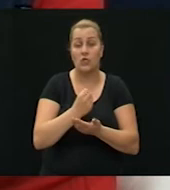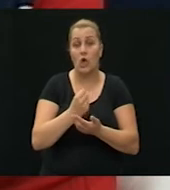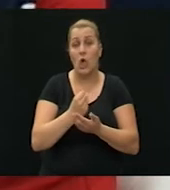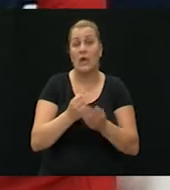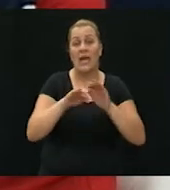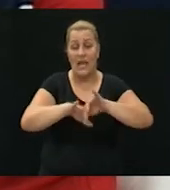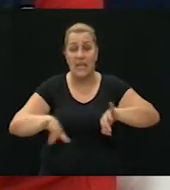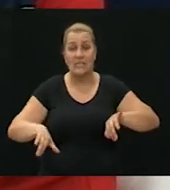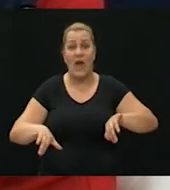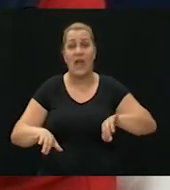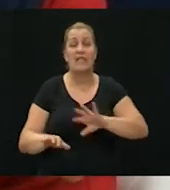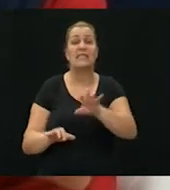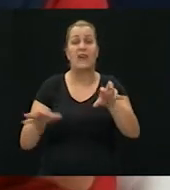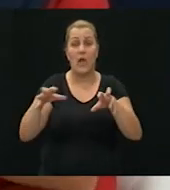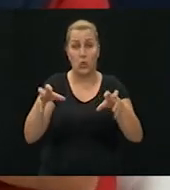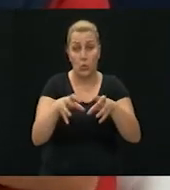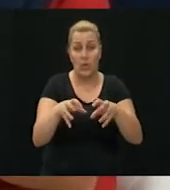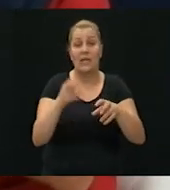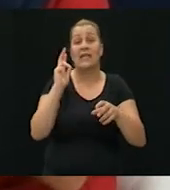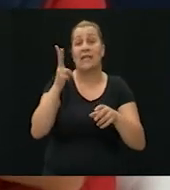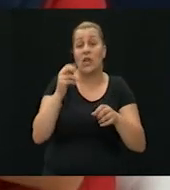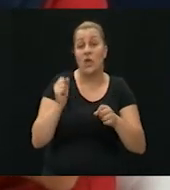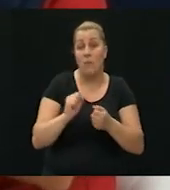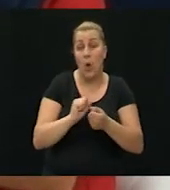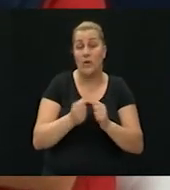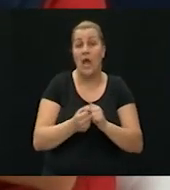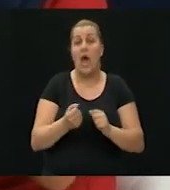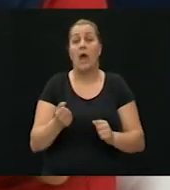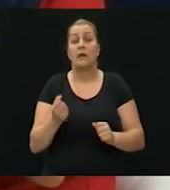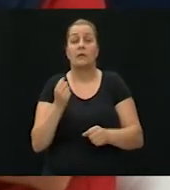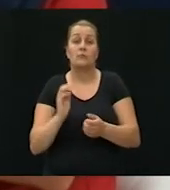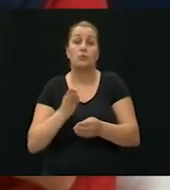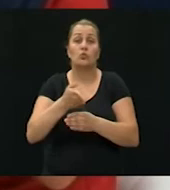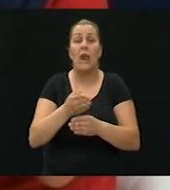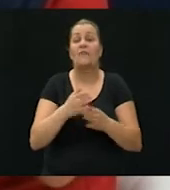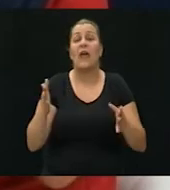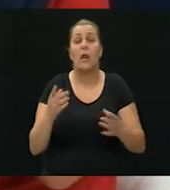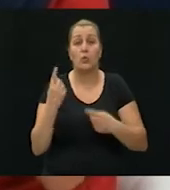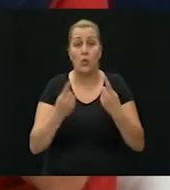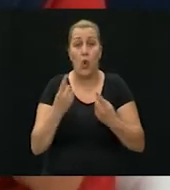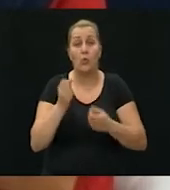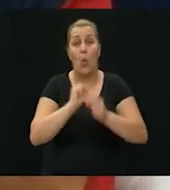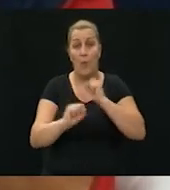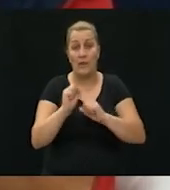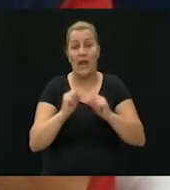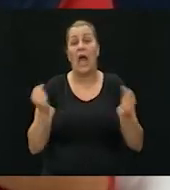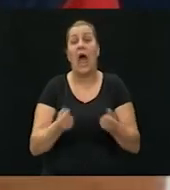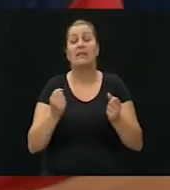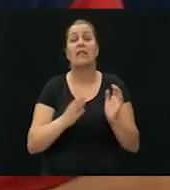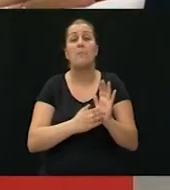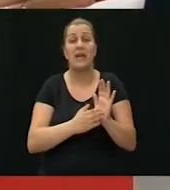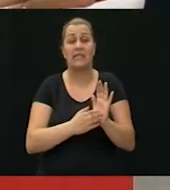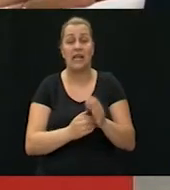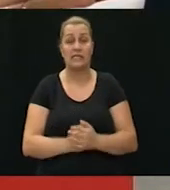sjevera i juga. Treća bojna odigrala je Dubo veliku i ulogu u obrani u akciji Maslenica, recimo to